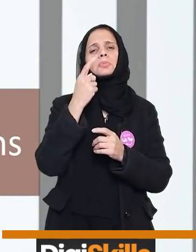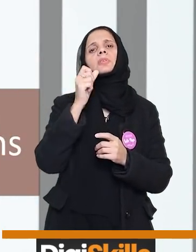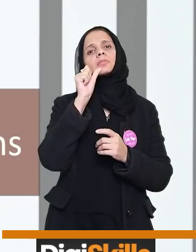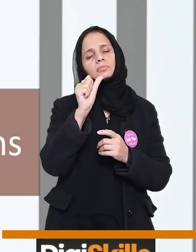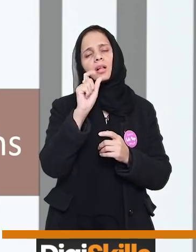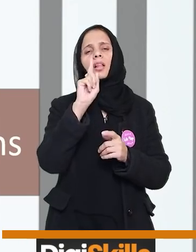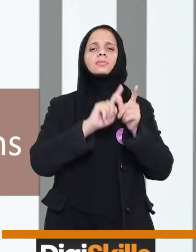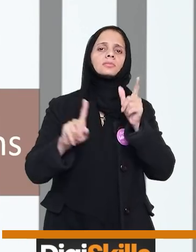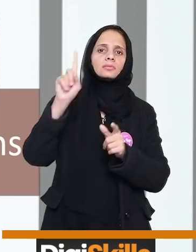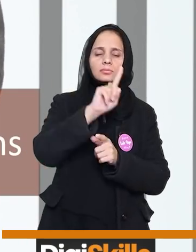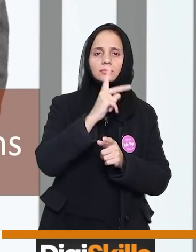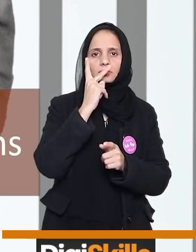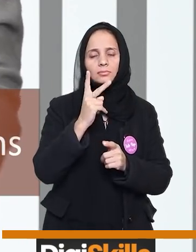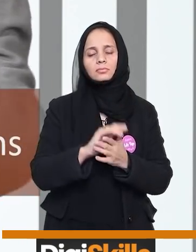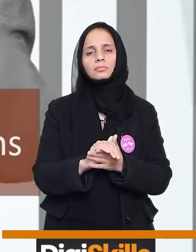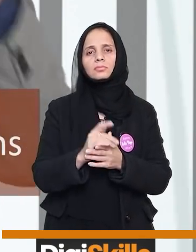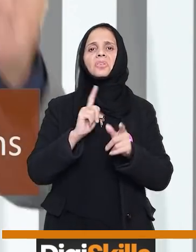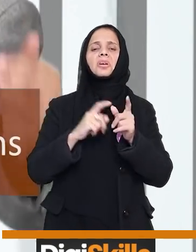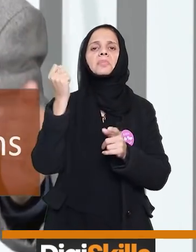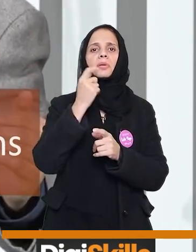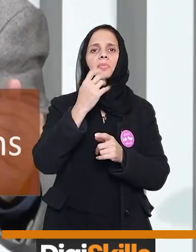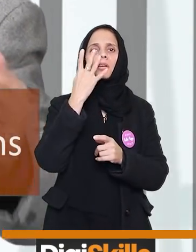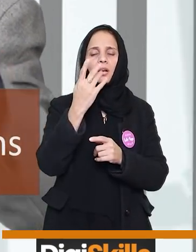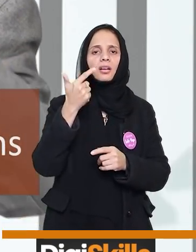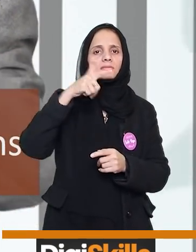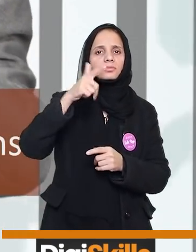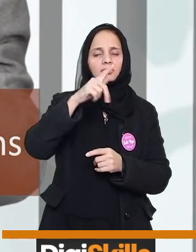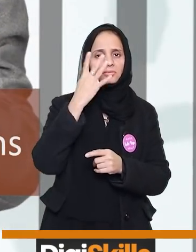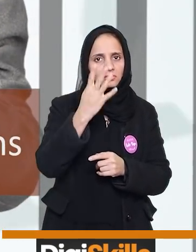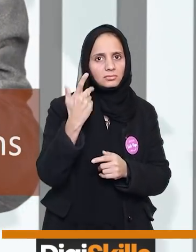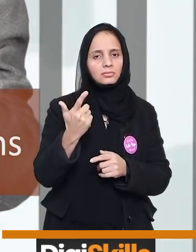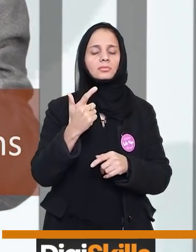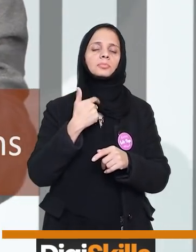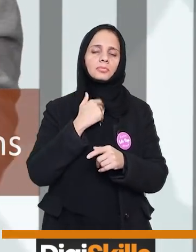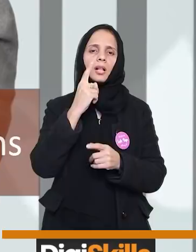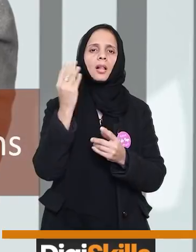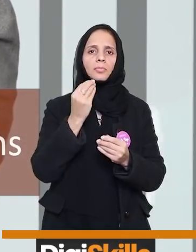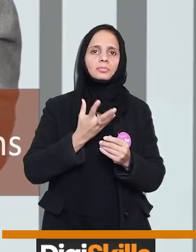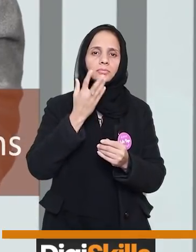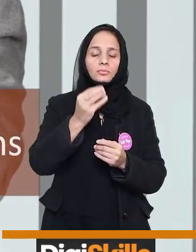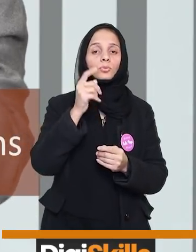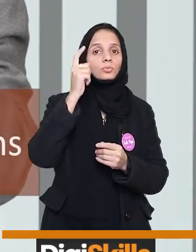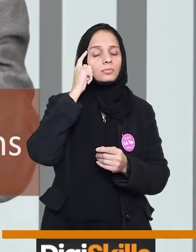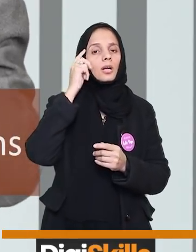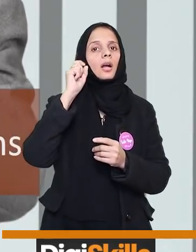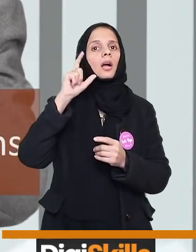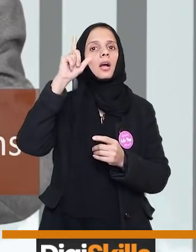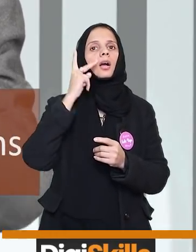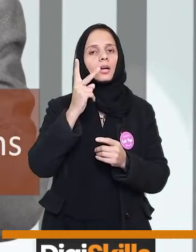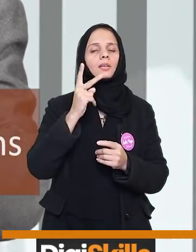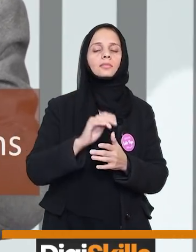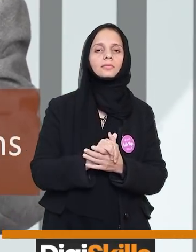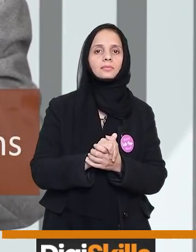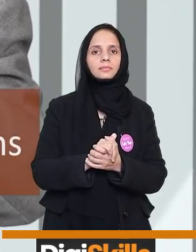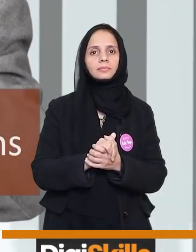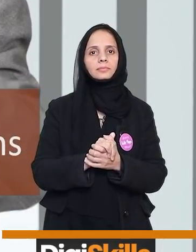6 مہینے کے اندر یا 1 سال کے اندر یا 4 ہفتے، کچھ بھی ٹائم، آپ کو مثال دے رہا ہوں تاکہ آپ اپنی